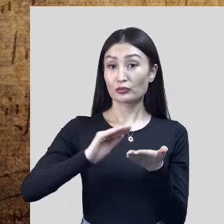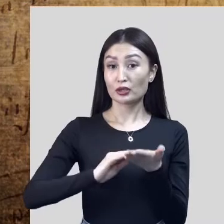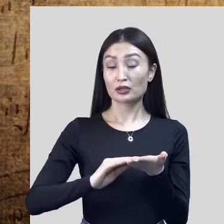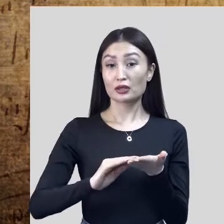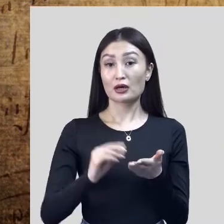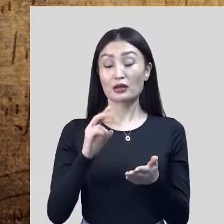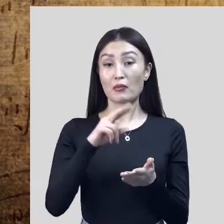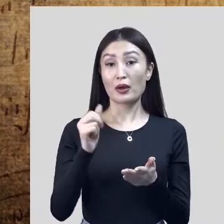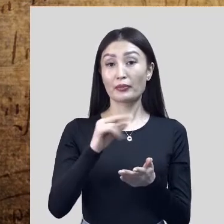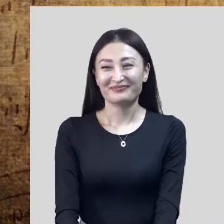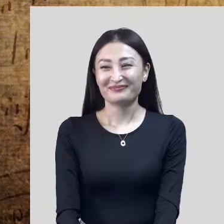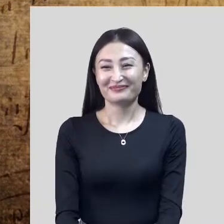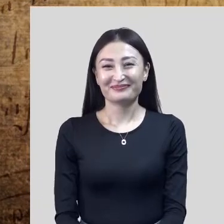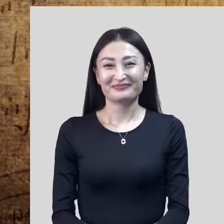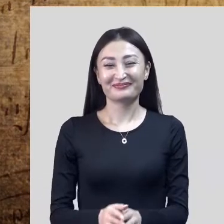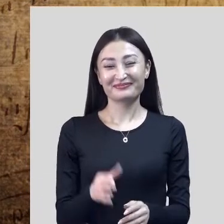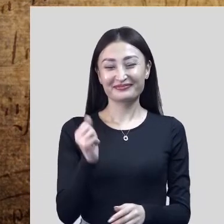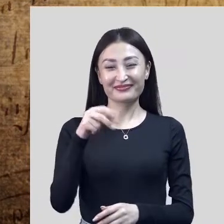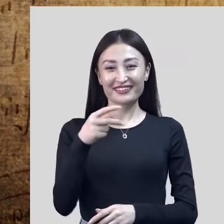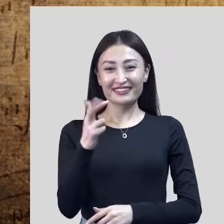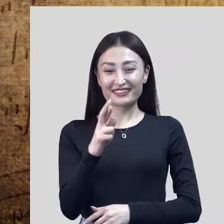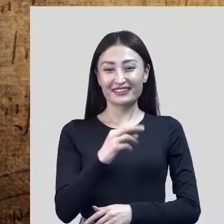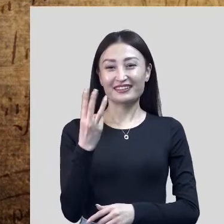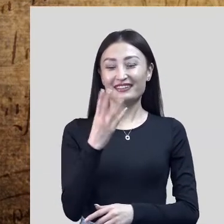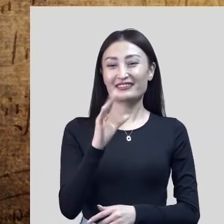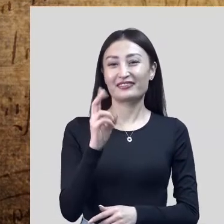написанных на папирусе и пергаменте. В Александрии в